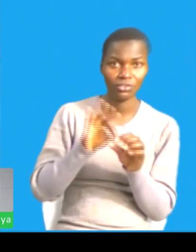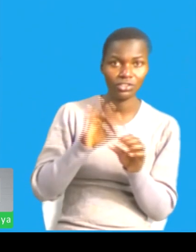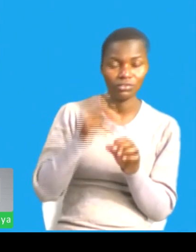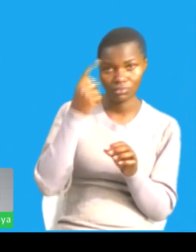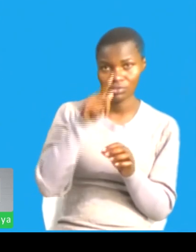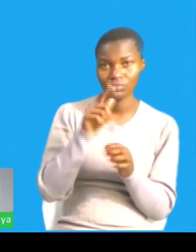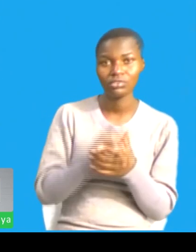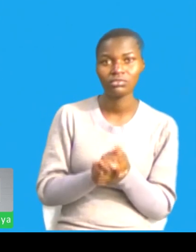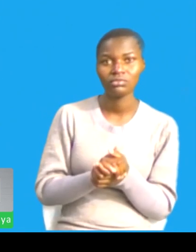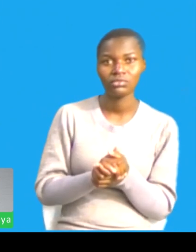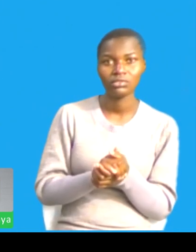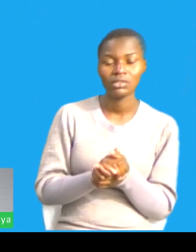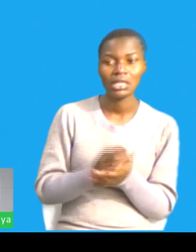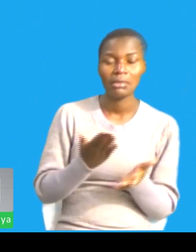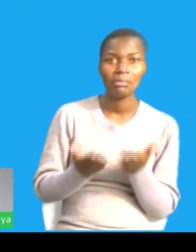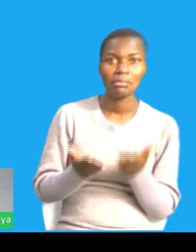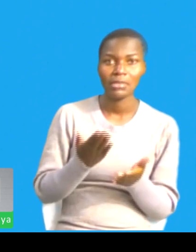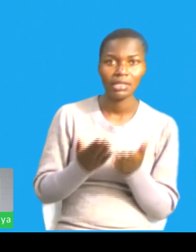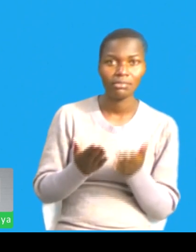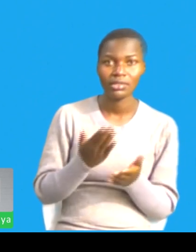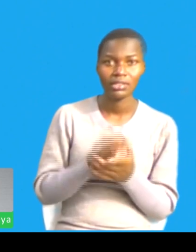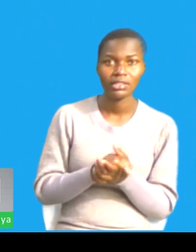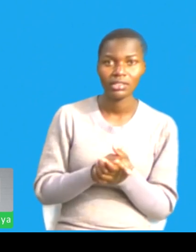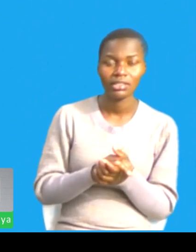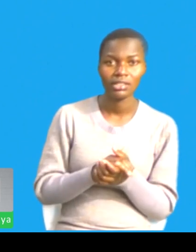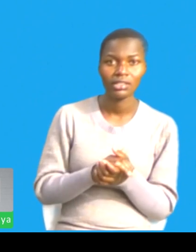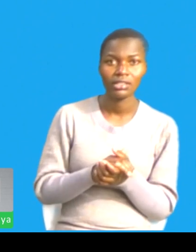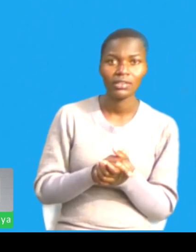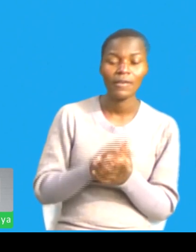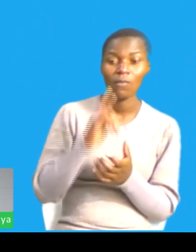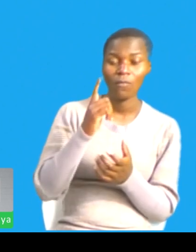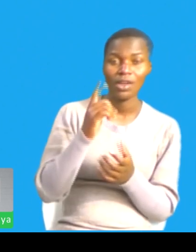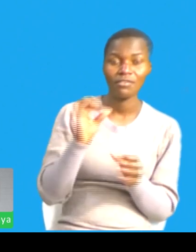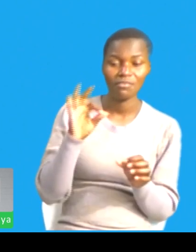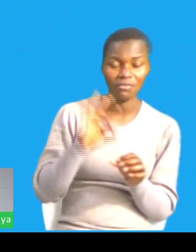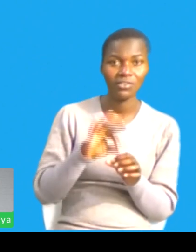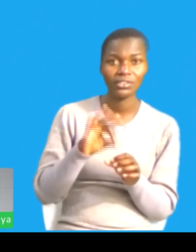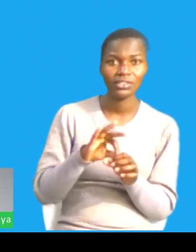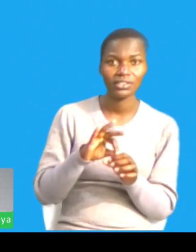kura. Somebody made a joke akasema ati ile kura moja ilipatikana ya